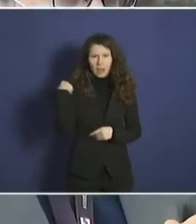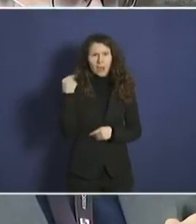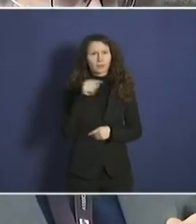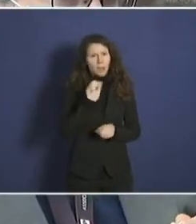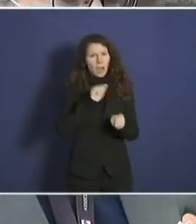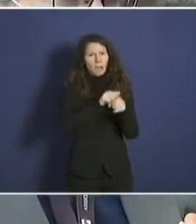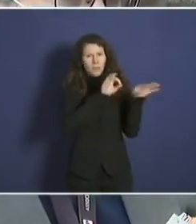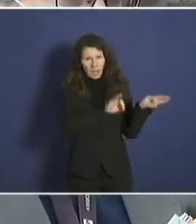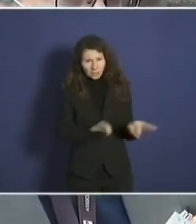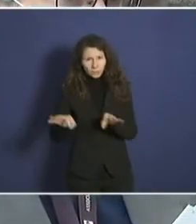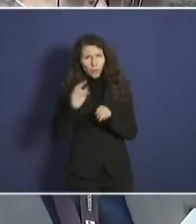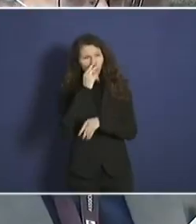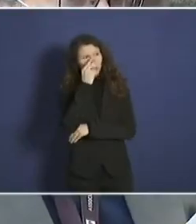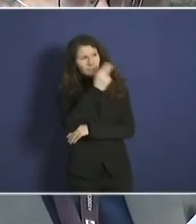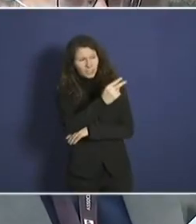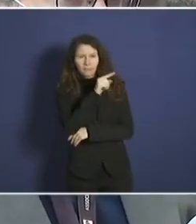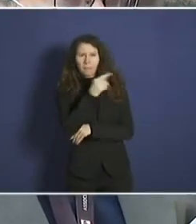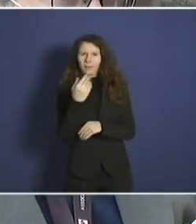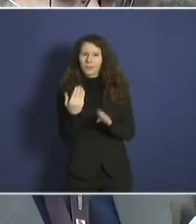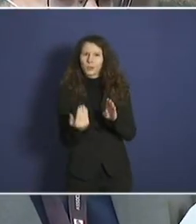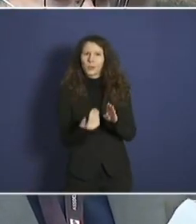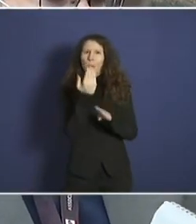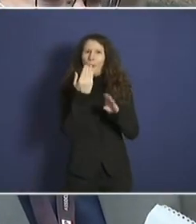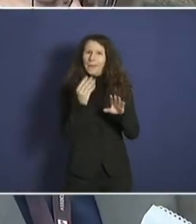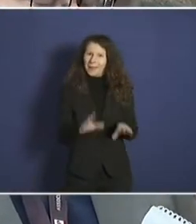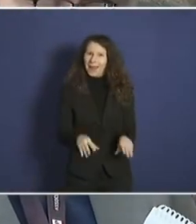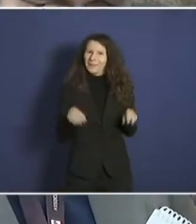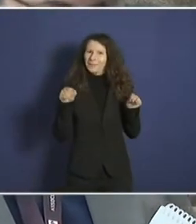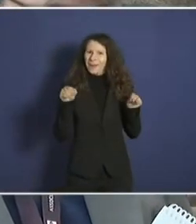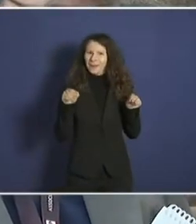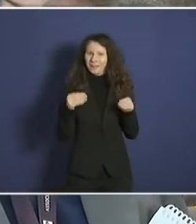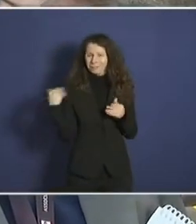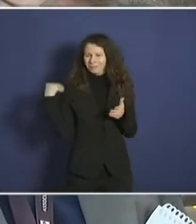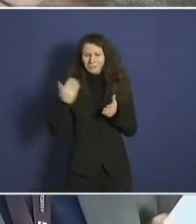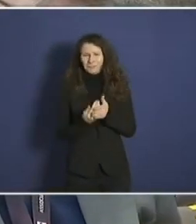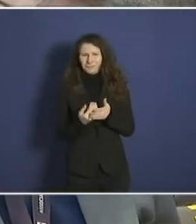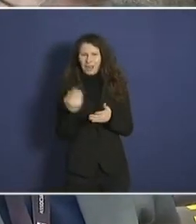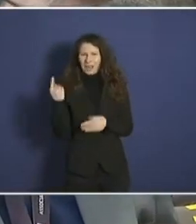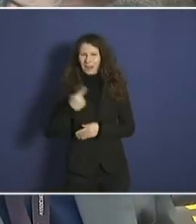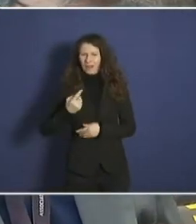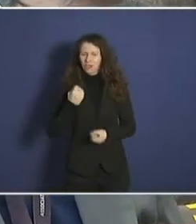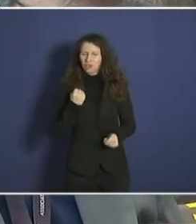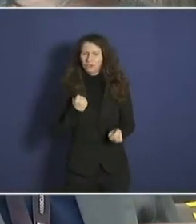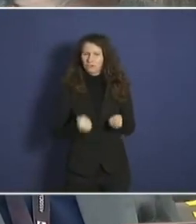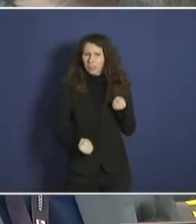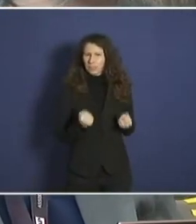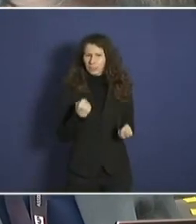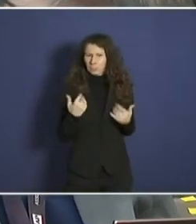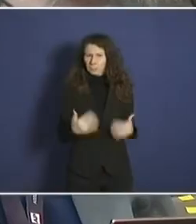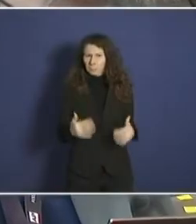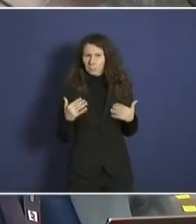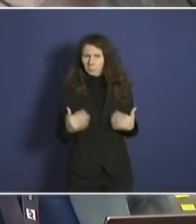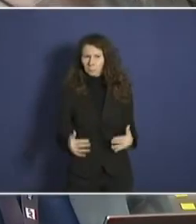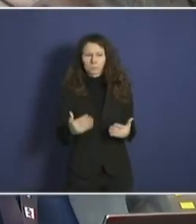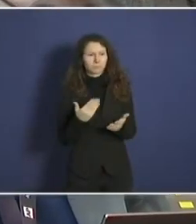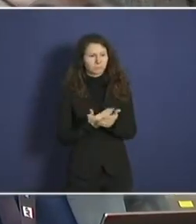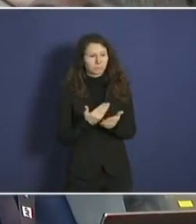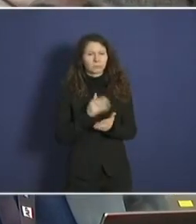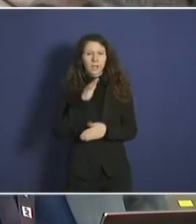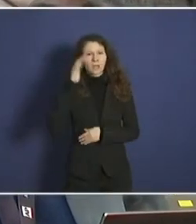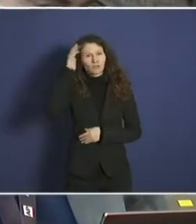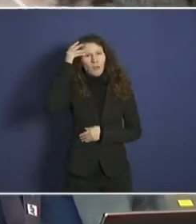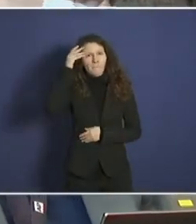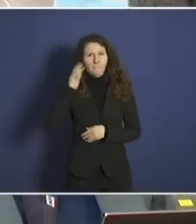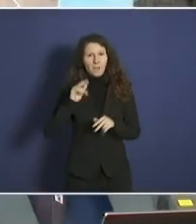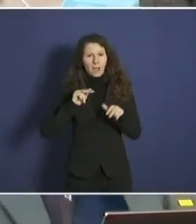gemerkt, da beginnt etwas Neues und nach diesen schwierigen Jahren gilt es ja auch, der Trump-Administration gilt es ja auch